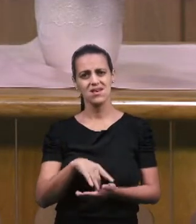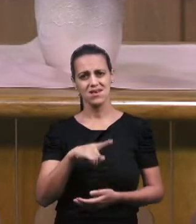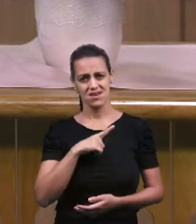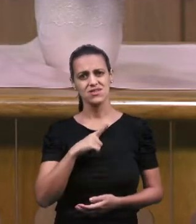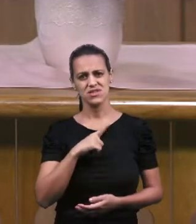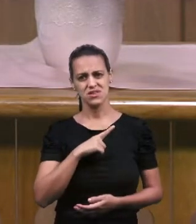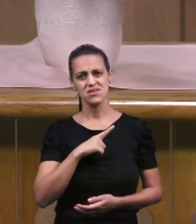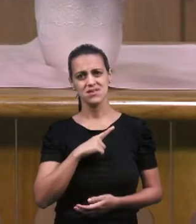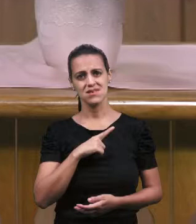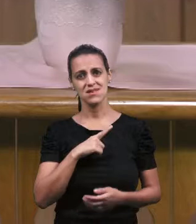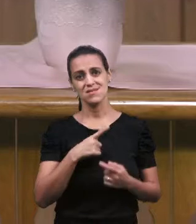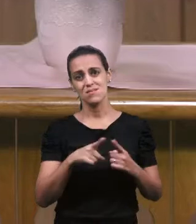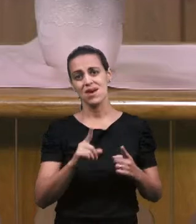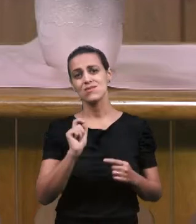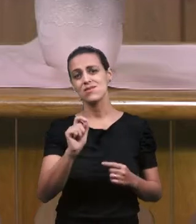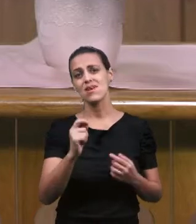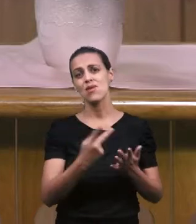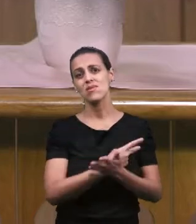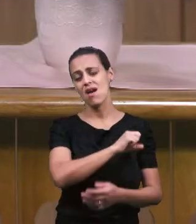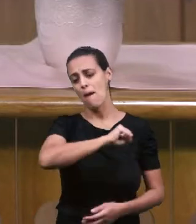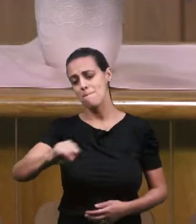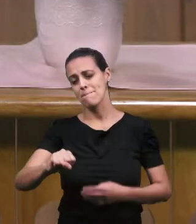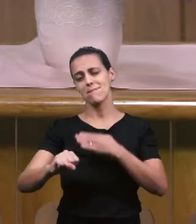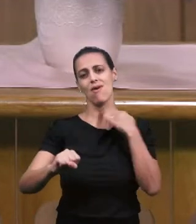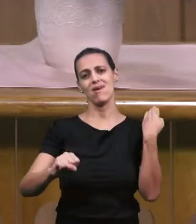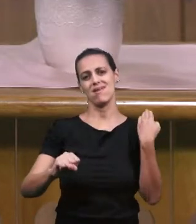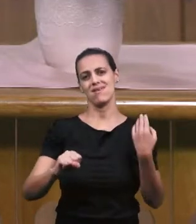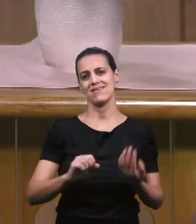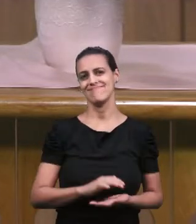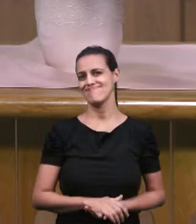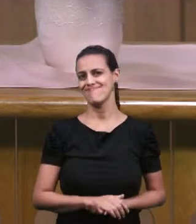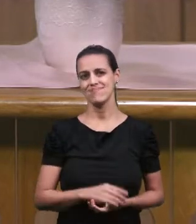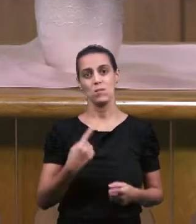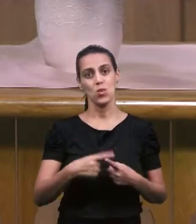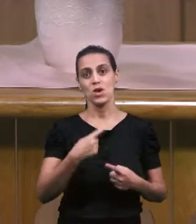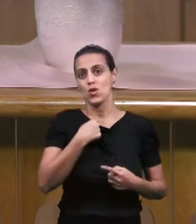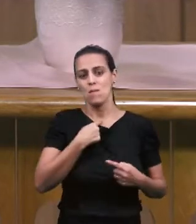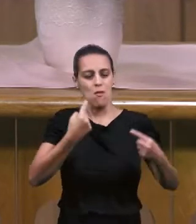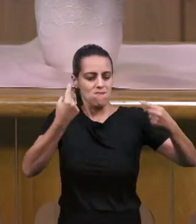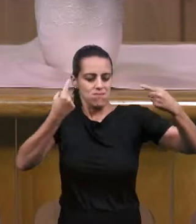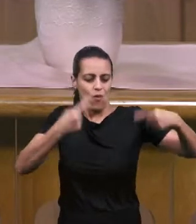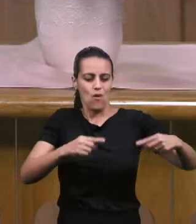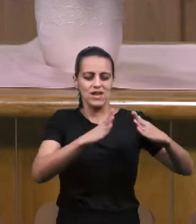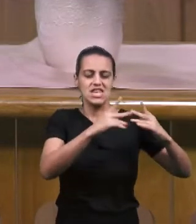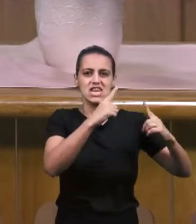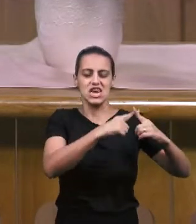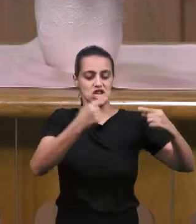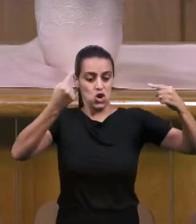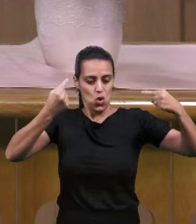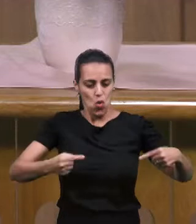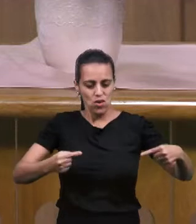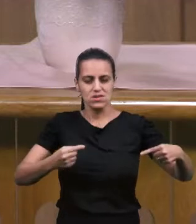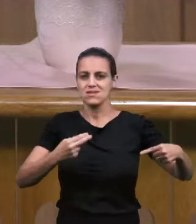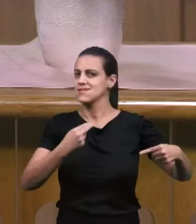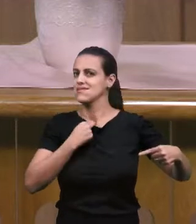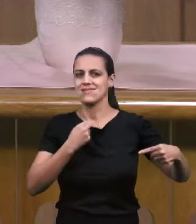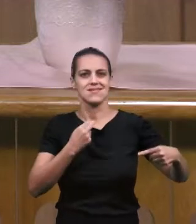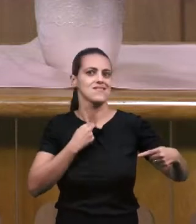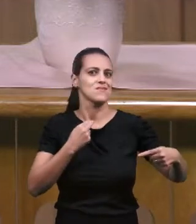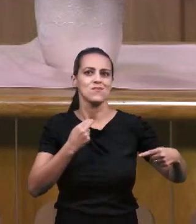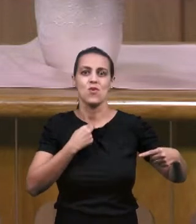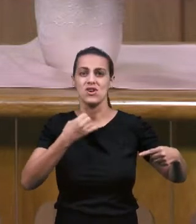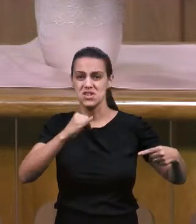qui se sont levés, mais qui étaient morts. Il n'y avait pas de pardon. Parce que c'était le commandement de l'Église, elle n'admettait pas qu'il y